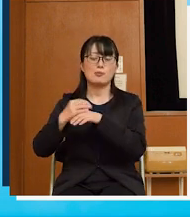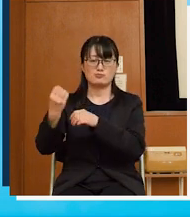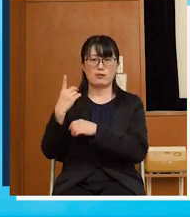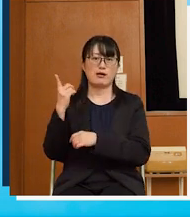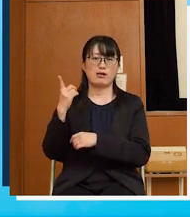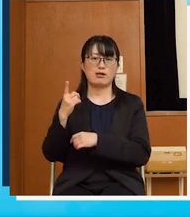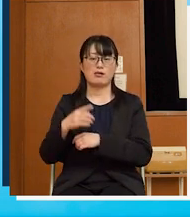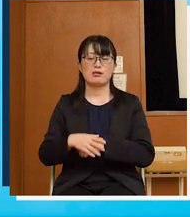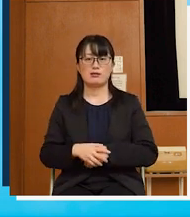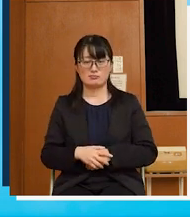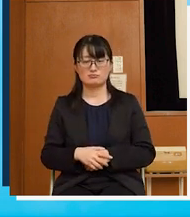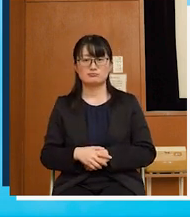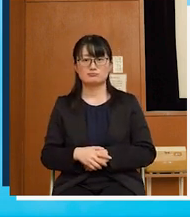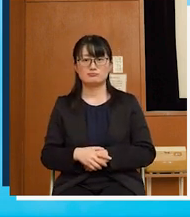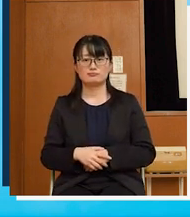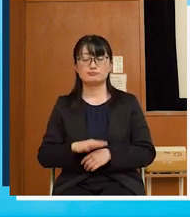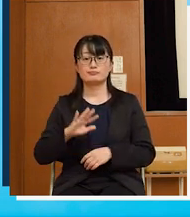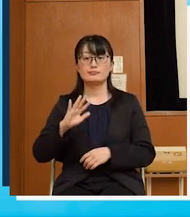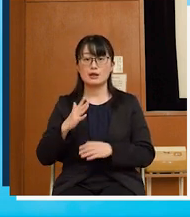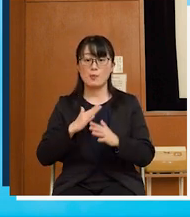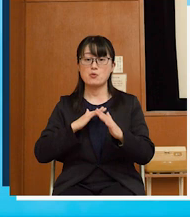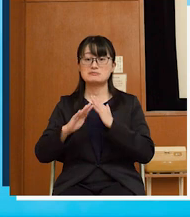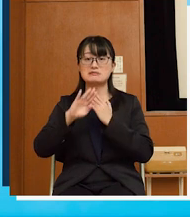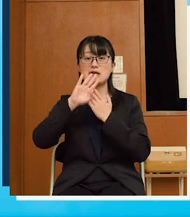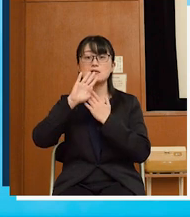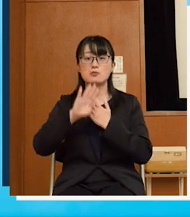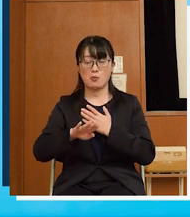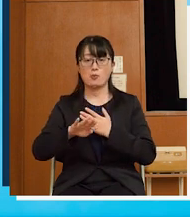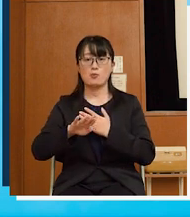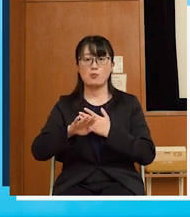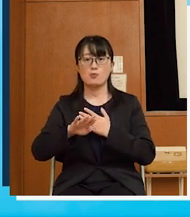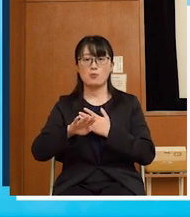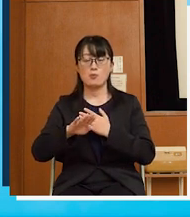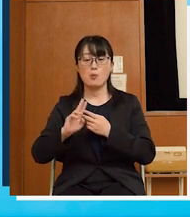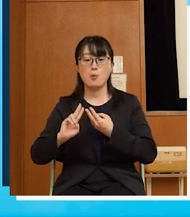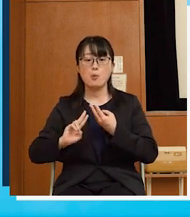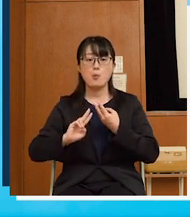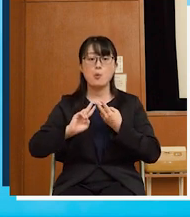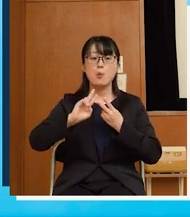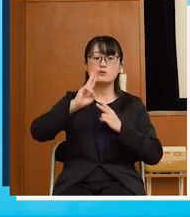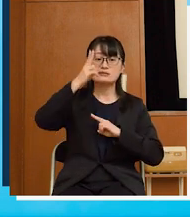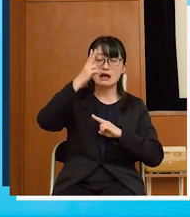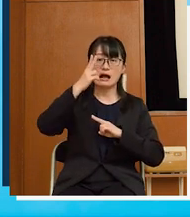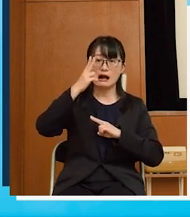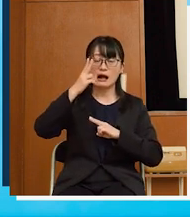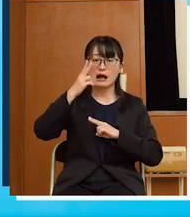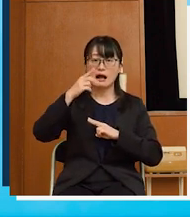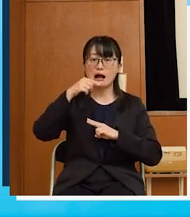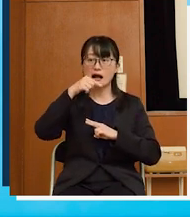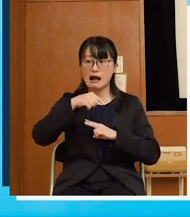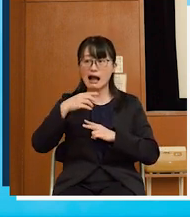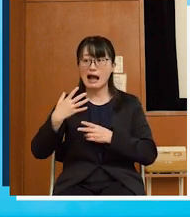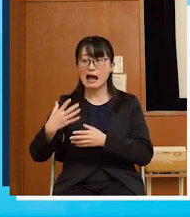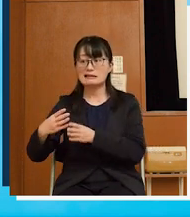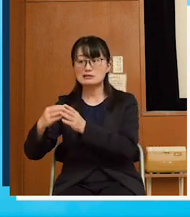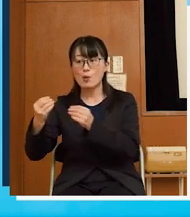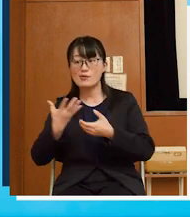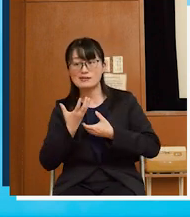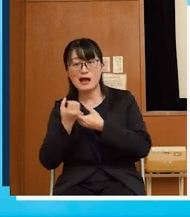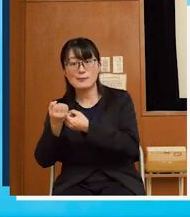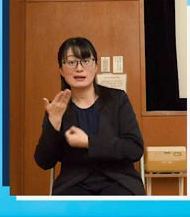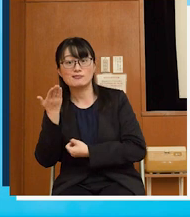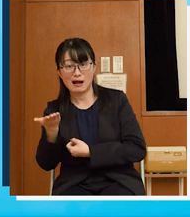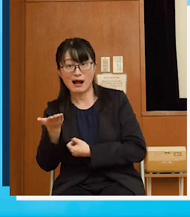もこの戦後の現実見る時に沖縄が日本に甘えてるんでしょうか日本が